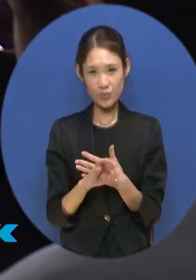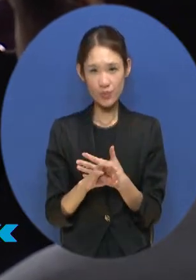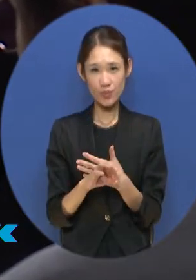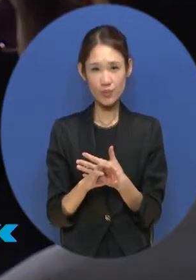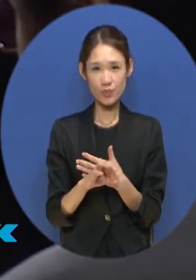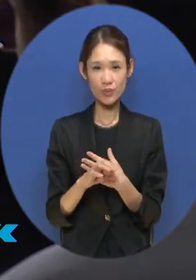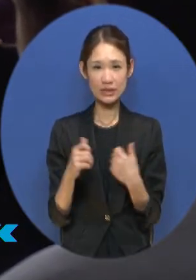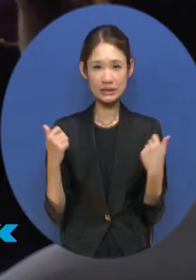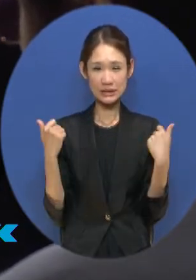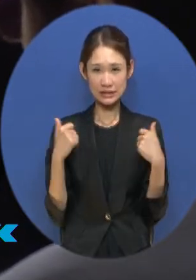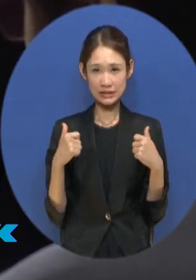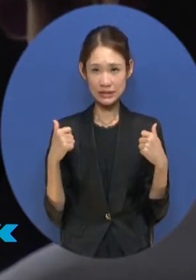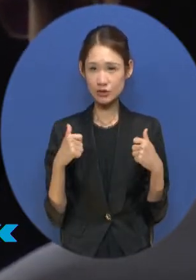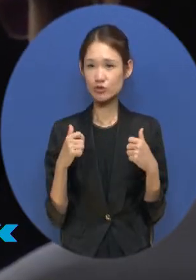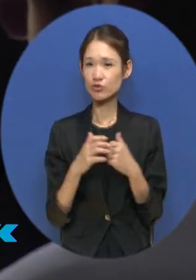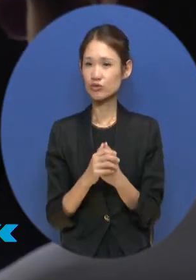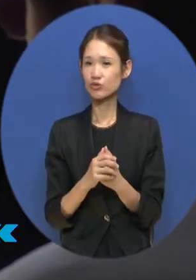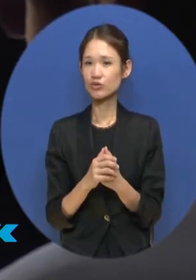의류, 뭐